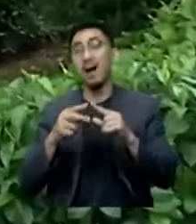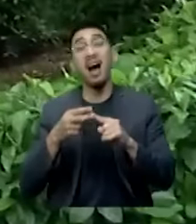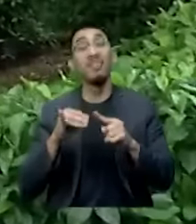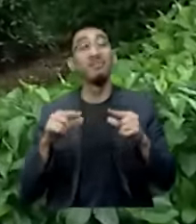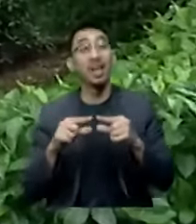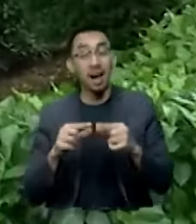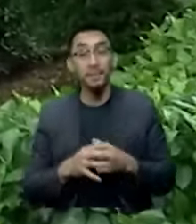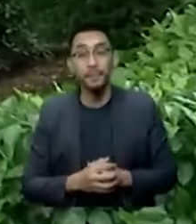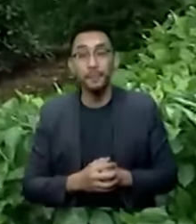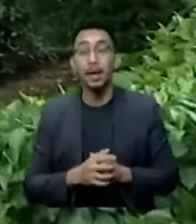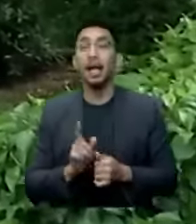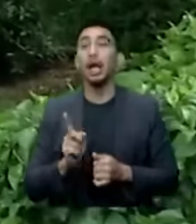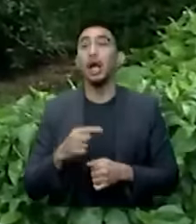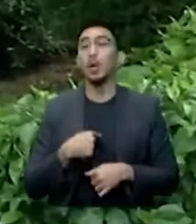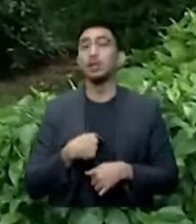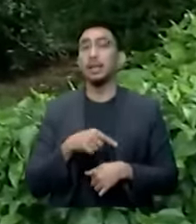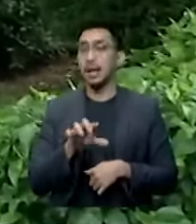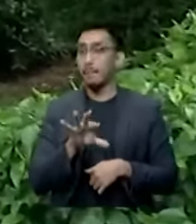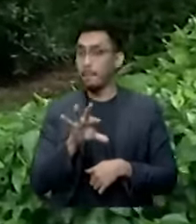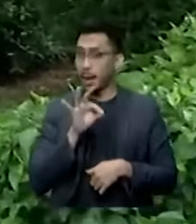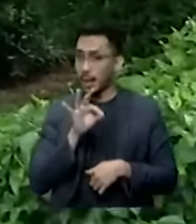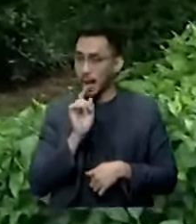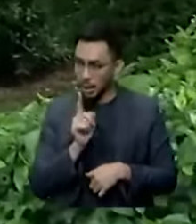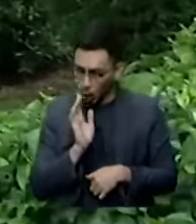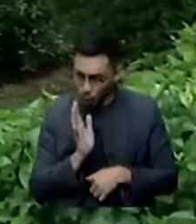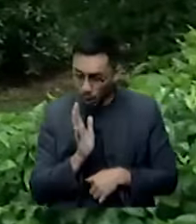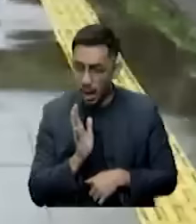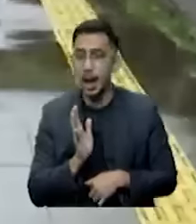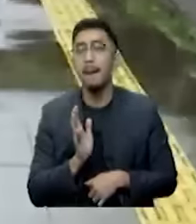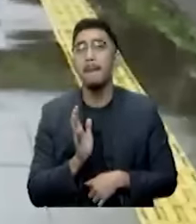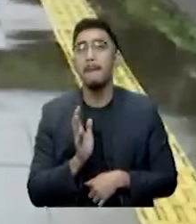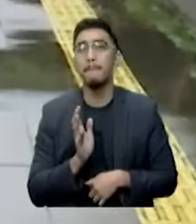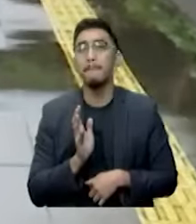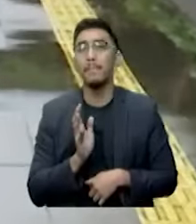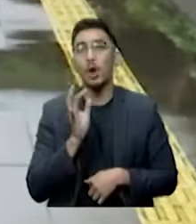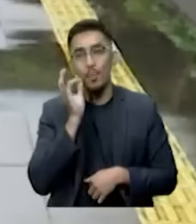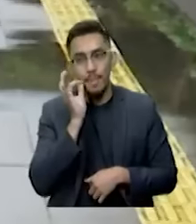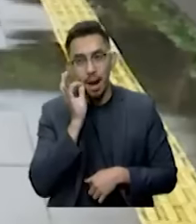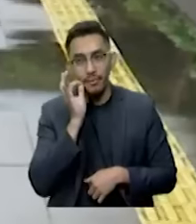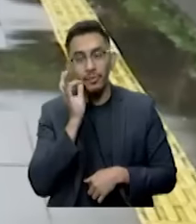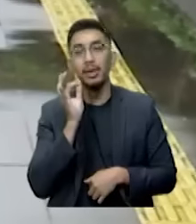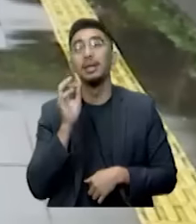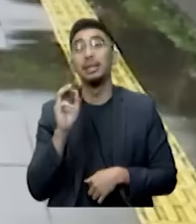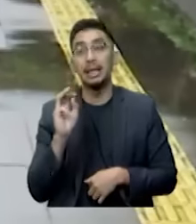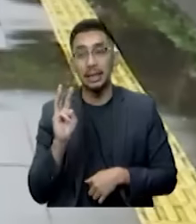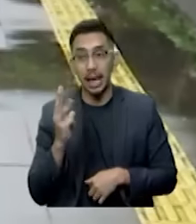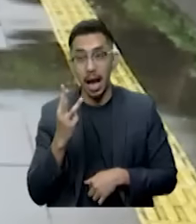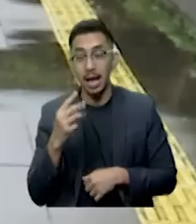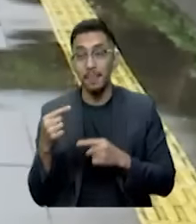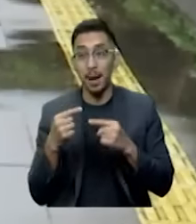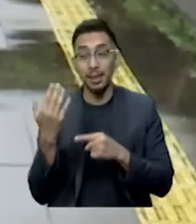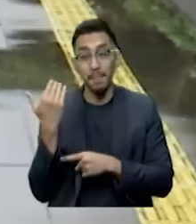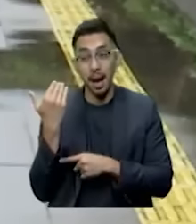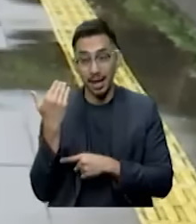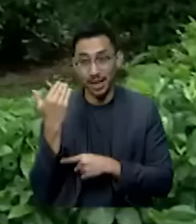saya sendiri sih saya sudah punya pilihan ya dari kedua, tiga debat pertama kemarin. Tapi